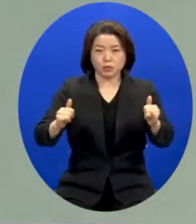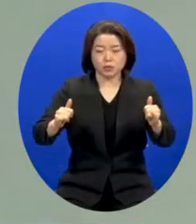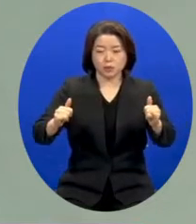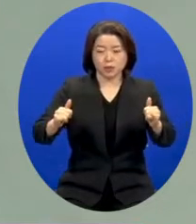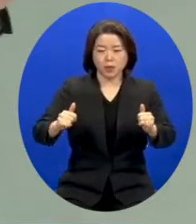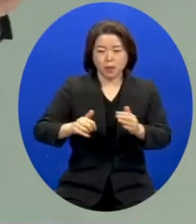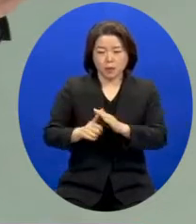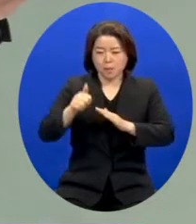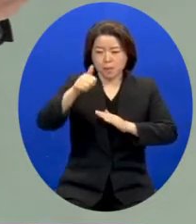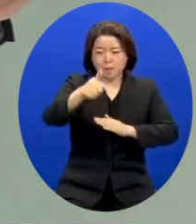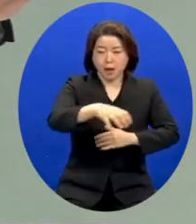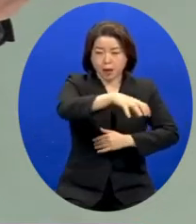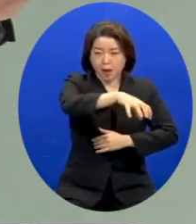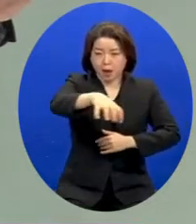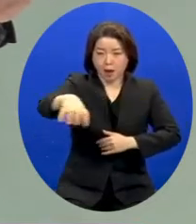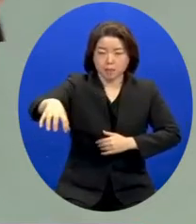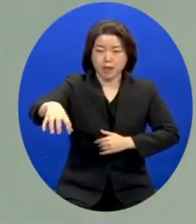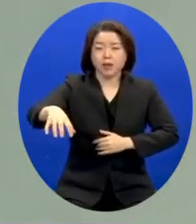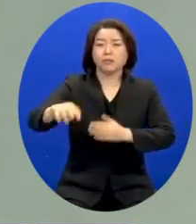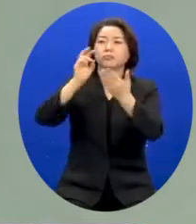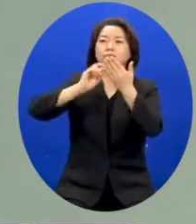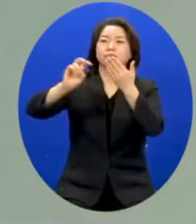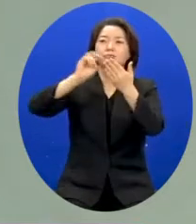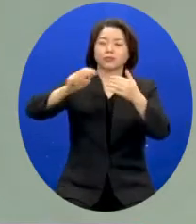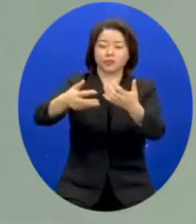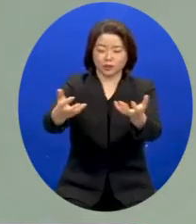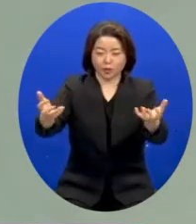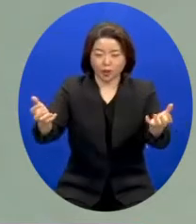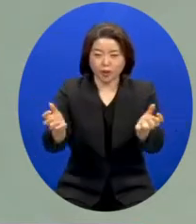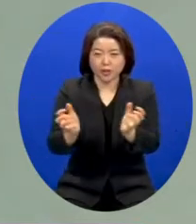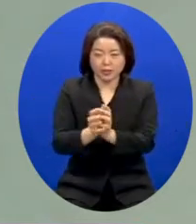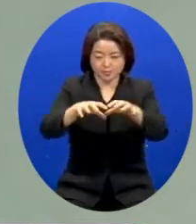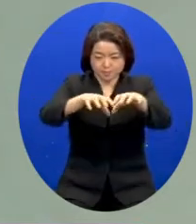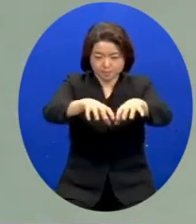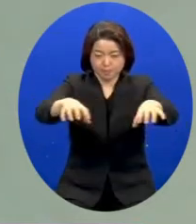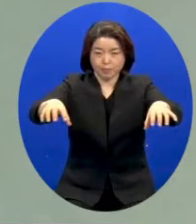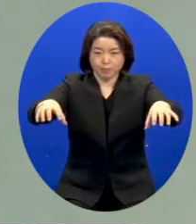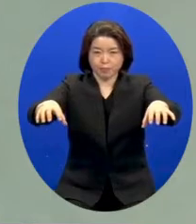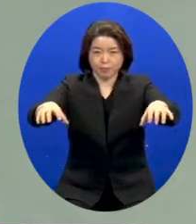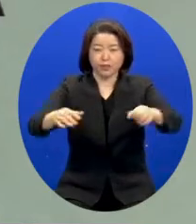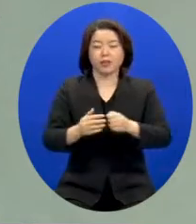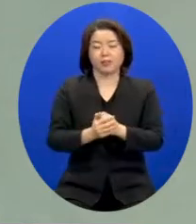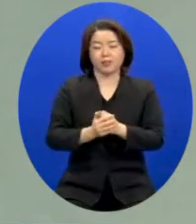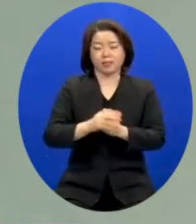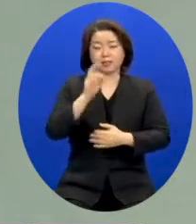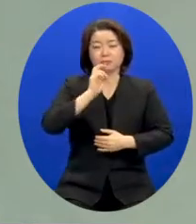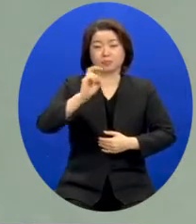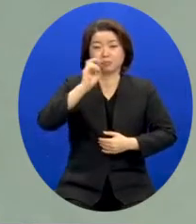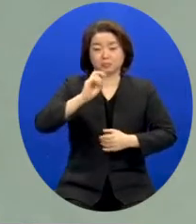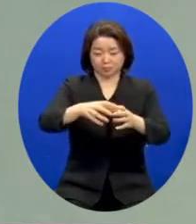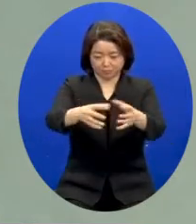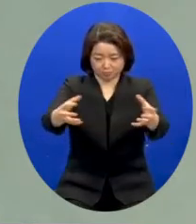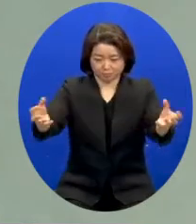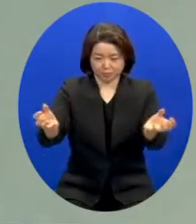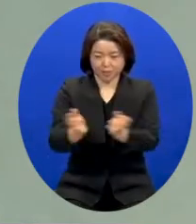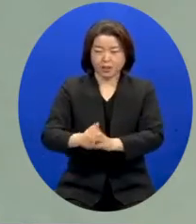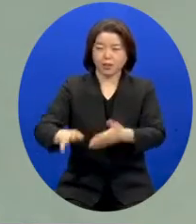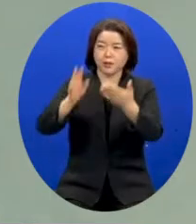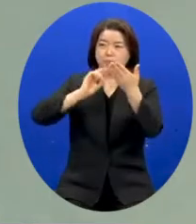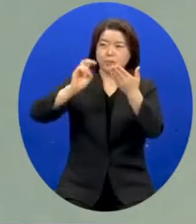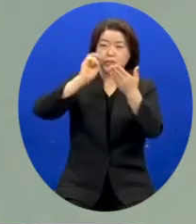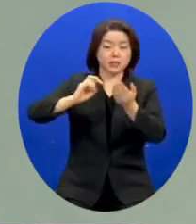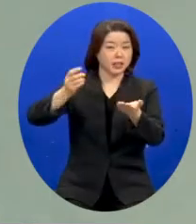앞에 성가대를 세웠습니다. 전쟁터로 나가면서 맨 앞에 성가대를 세우고 찬양을